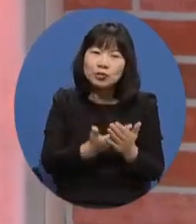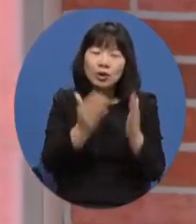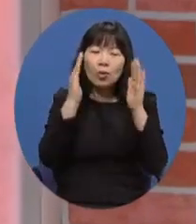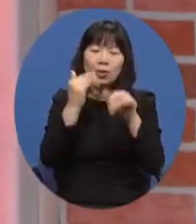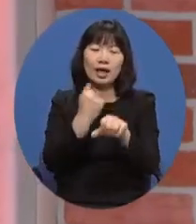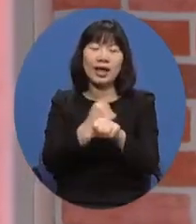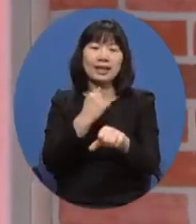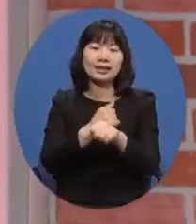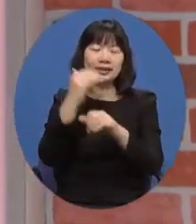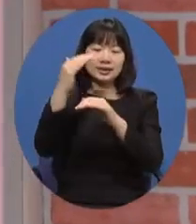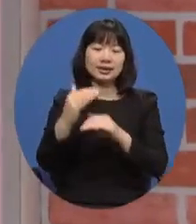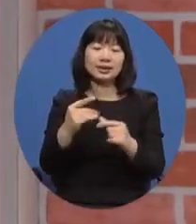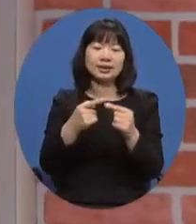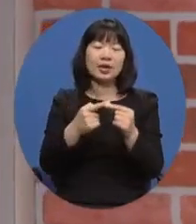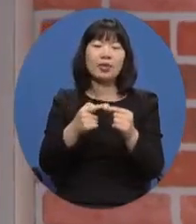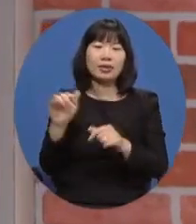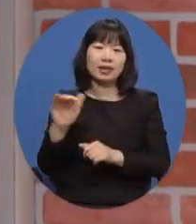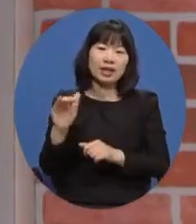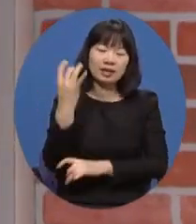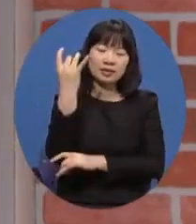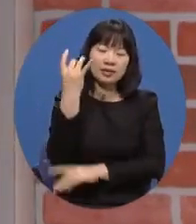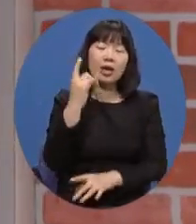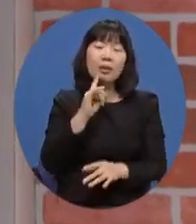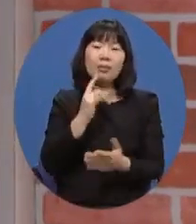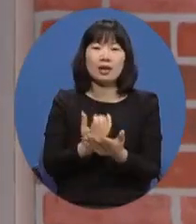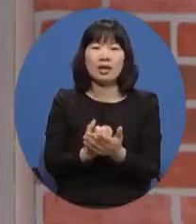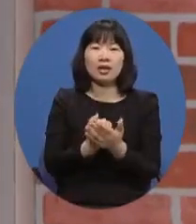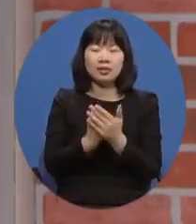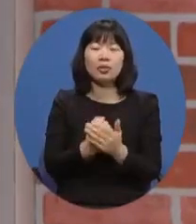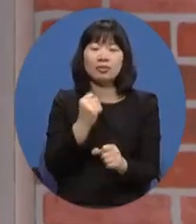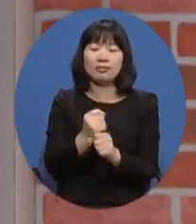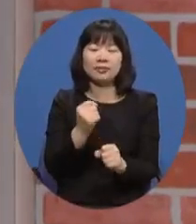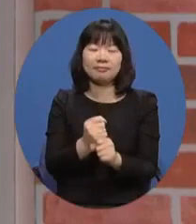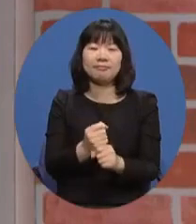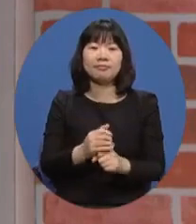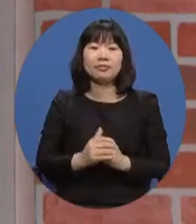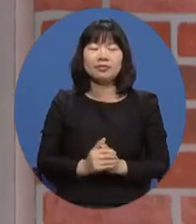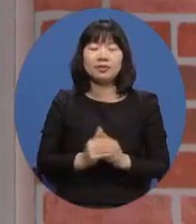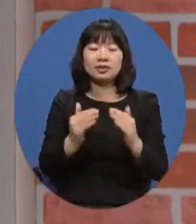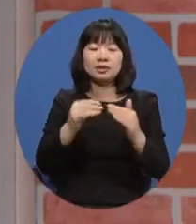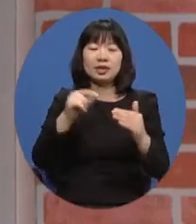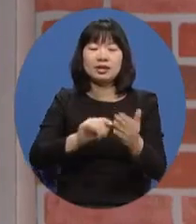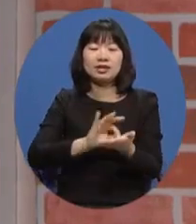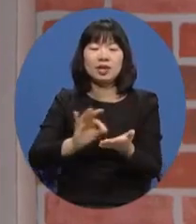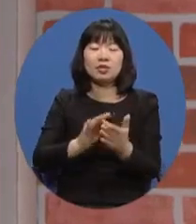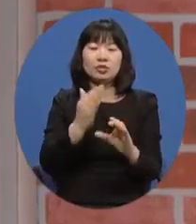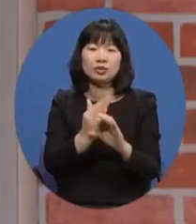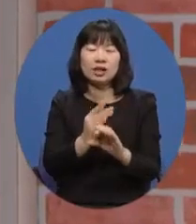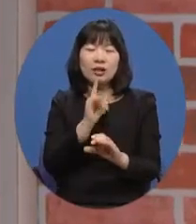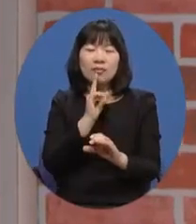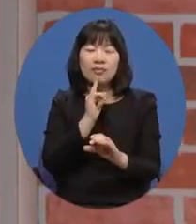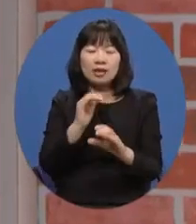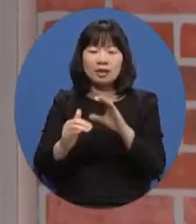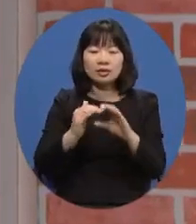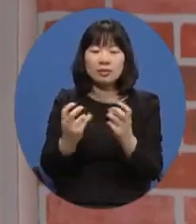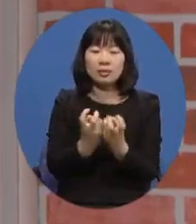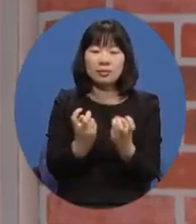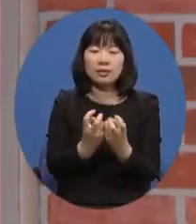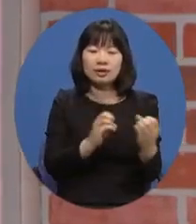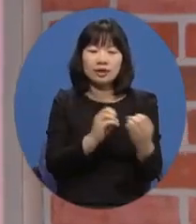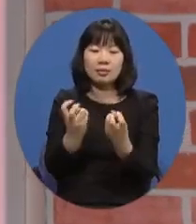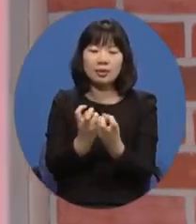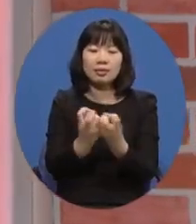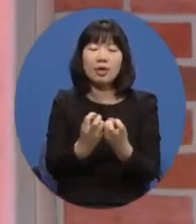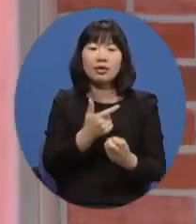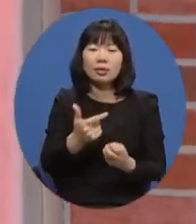공부를 해나가는 첫 단계 기초를 말로 형성을 합니다. 그래서 집안에서 쓰는 말, 의사소통 방법, 대화법